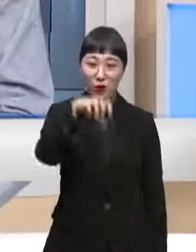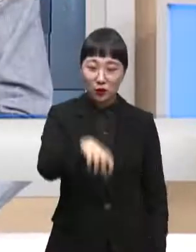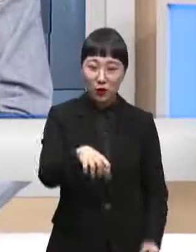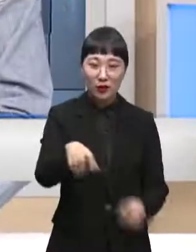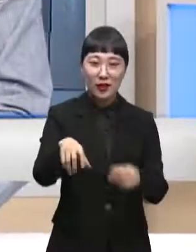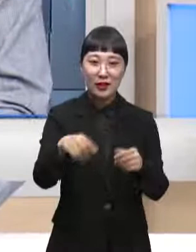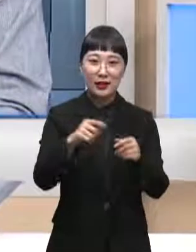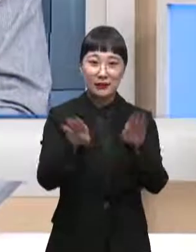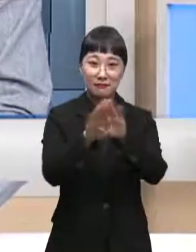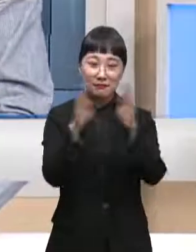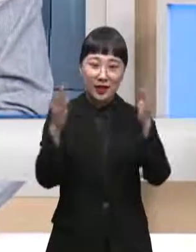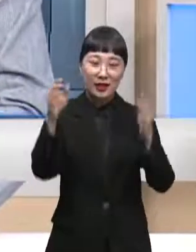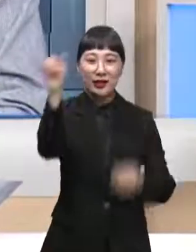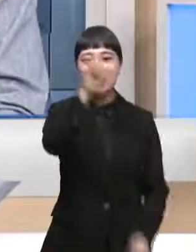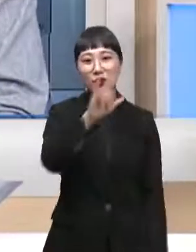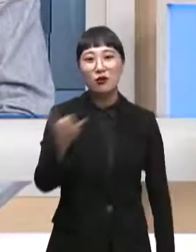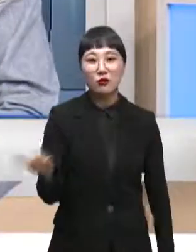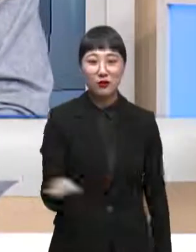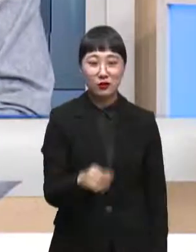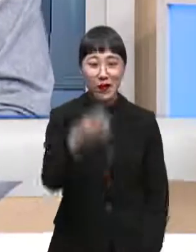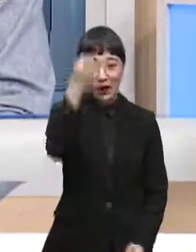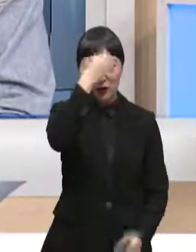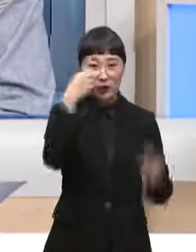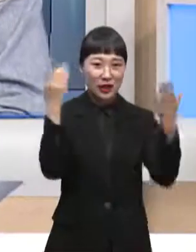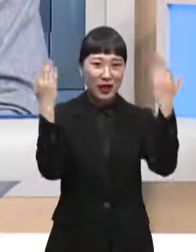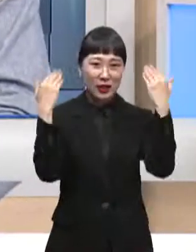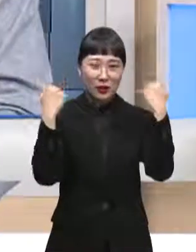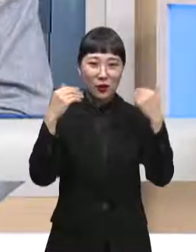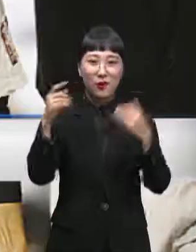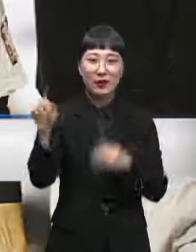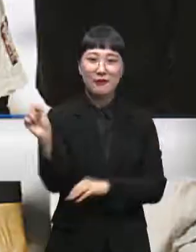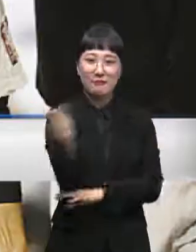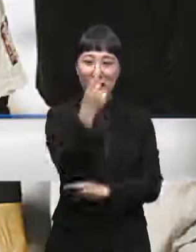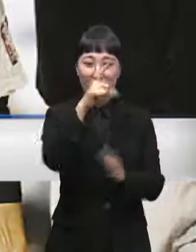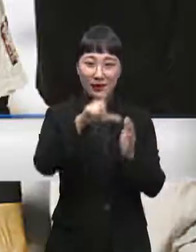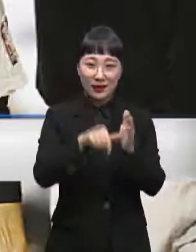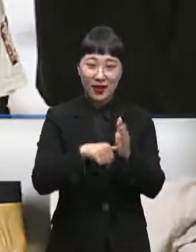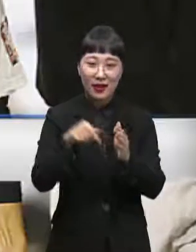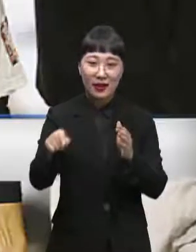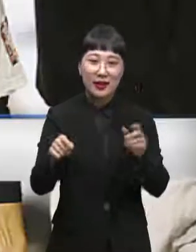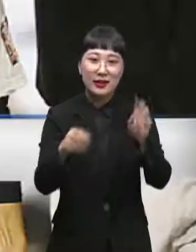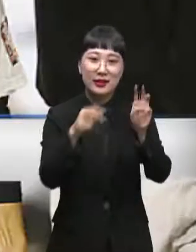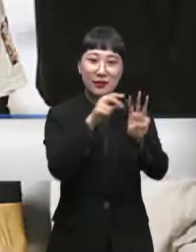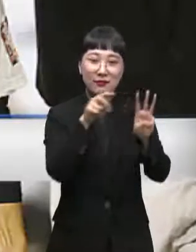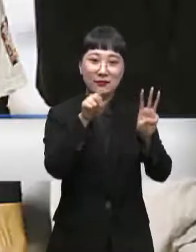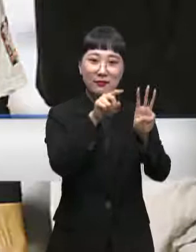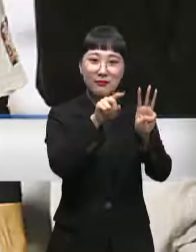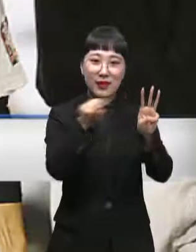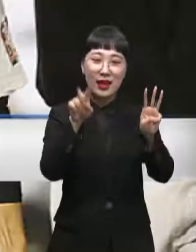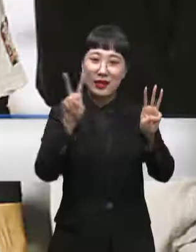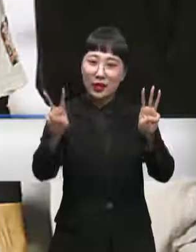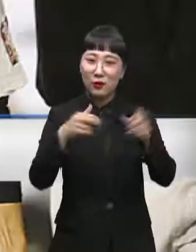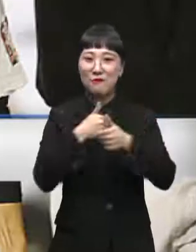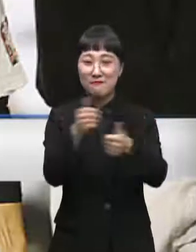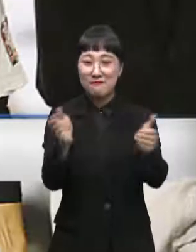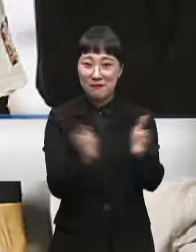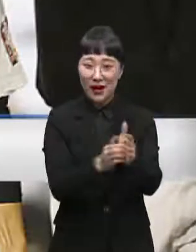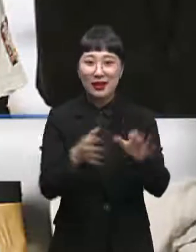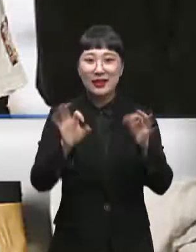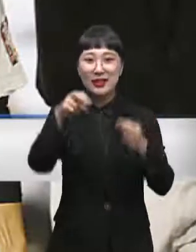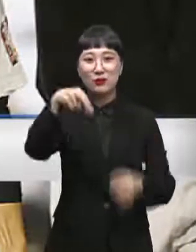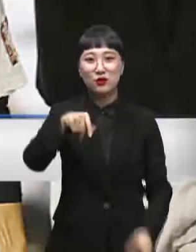되기 전국 곡이라고 대해 소울과 의 결승전에서 3d 로 승리했습니다 현 nc 다이노스 김수경 코치 가